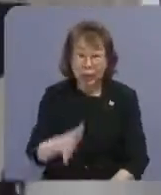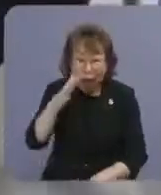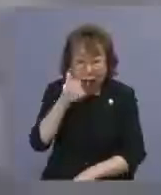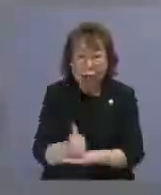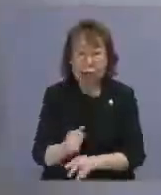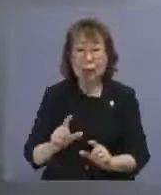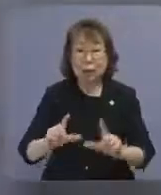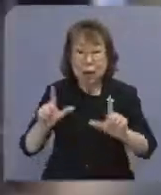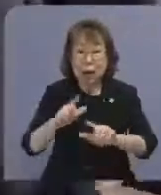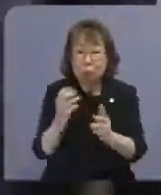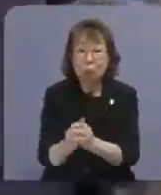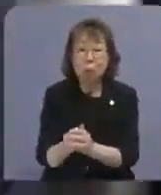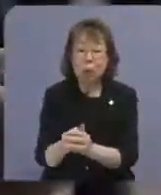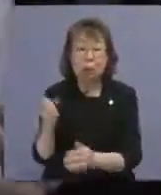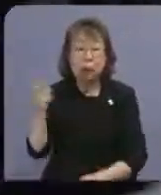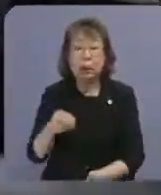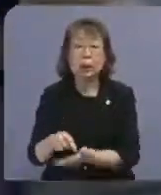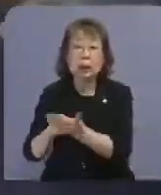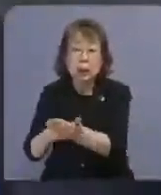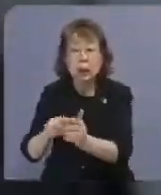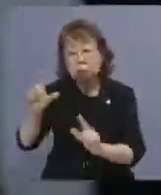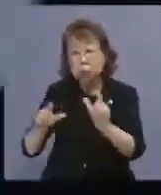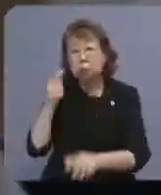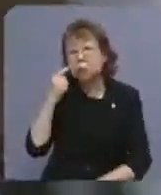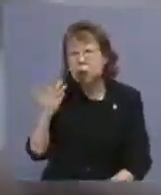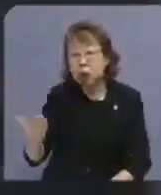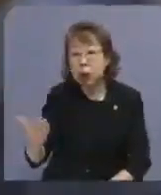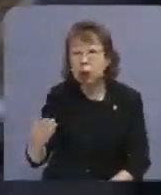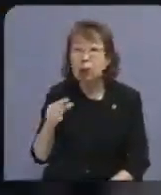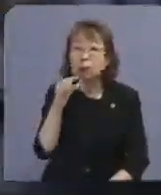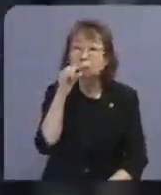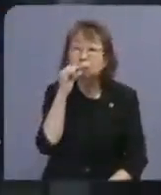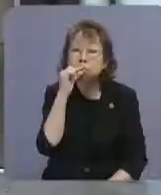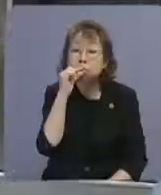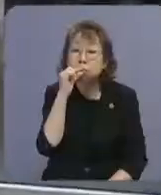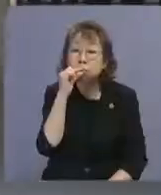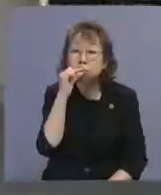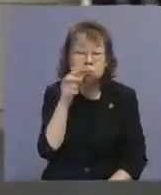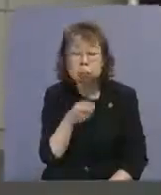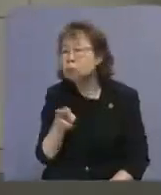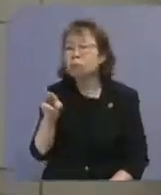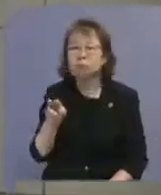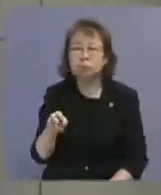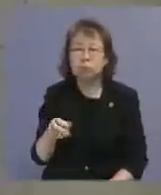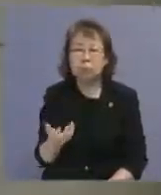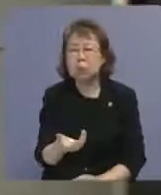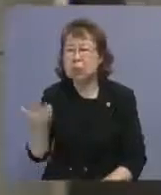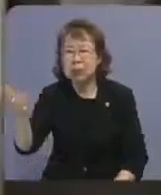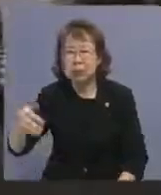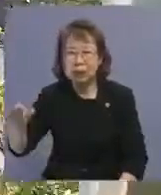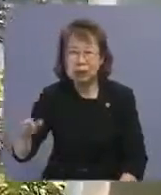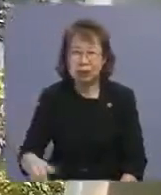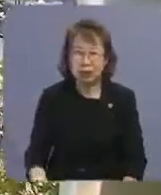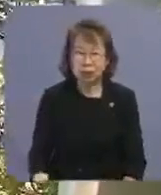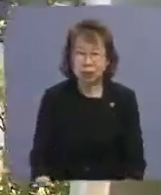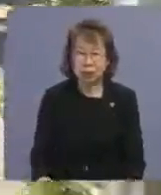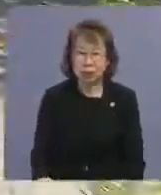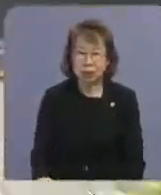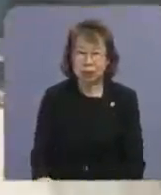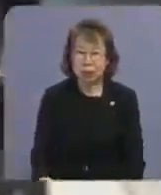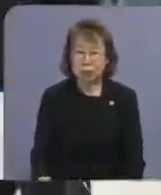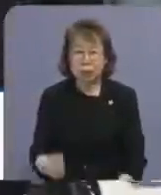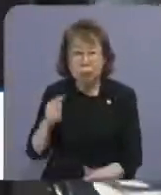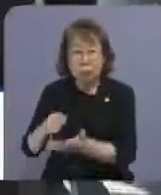공판을 앞두고 양형 조사를 신청한 배경을 묻는 질문에 오 전 시장은 입을 다문 채 황급히 법원을 떠났습니다. 양형